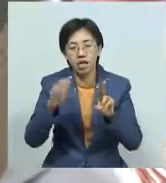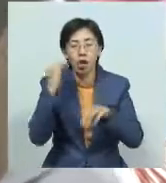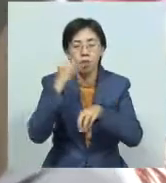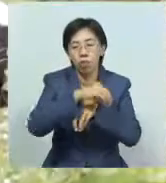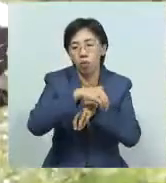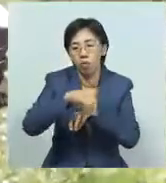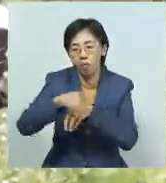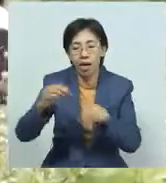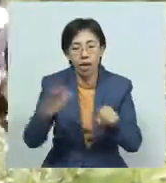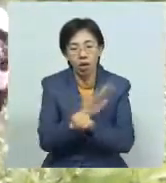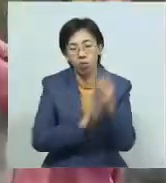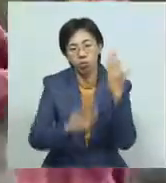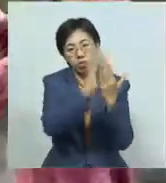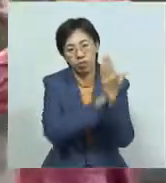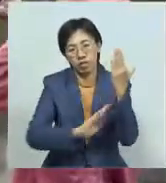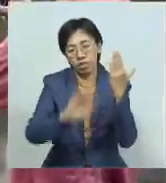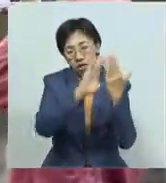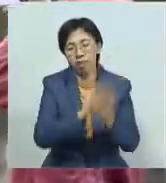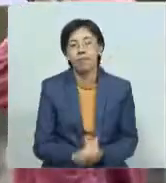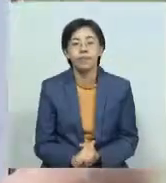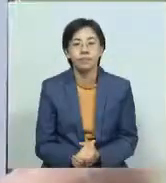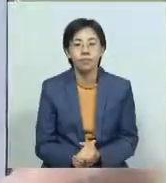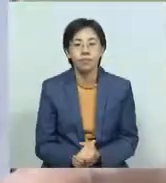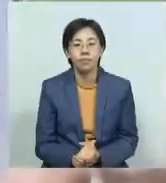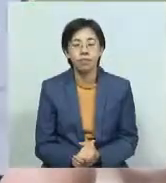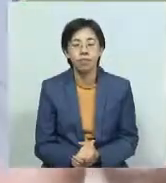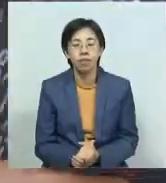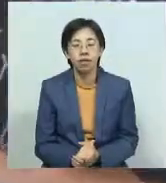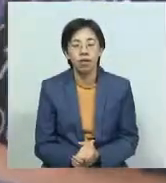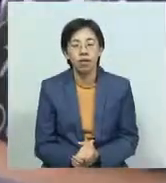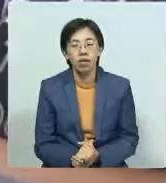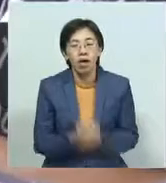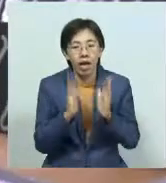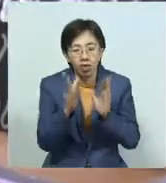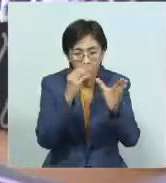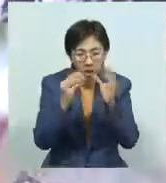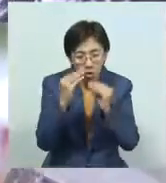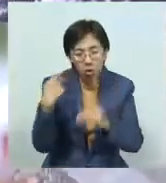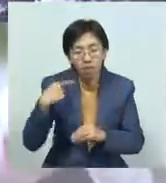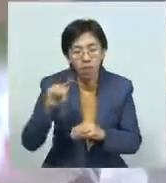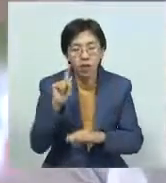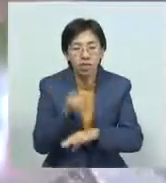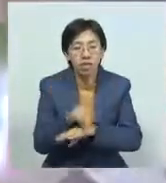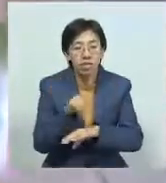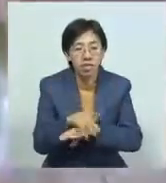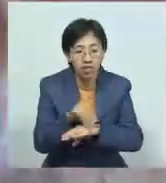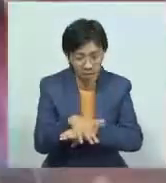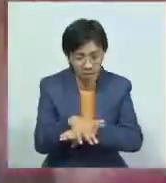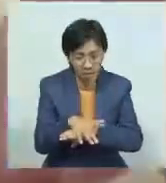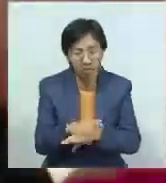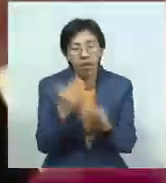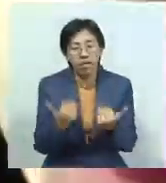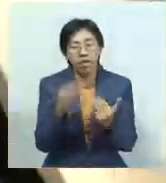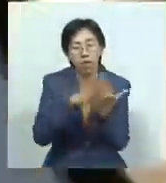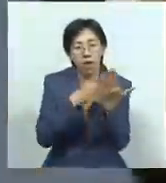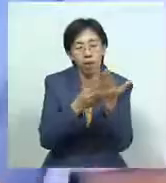านได้ครบทั่วประเทศรวมทั้งสร้างเครือข่ายการรับรู้และการใช้ประโยชน์จากเน็ตประชารัฐซึ่งแนวนโย